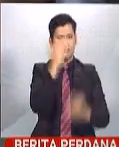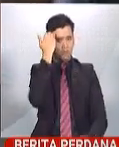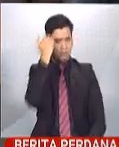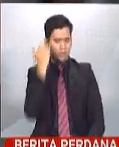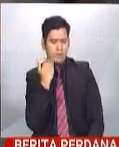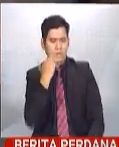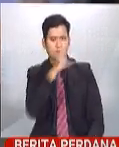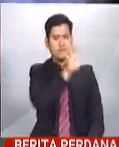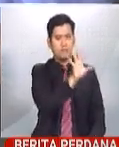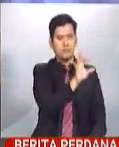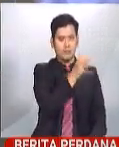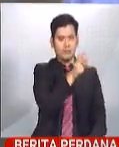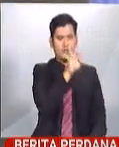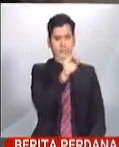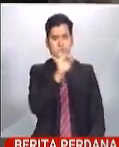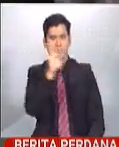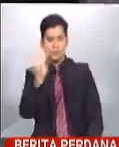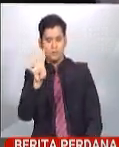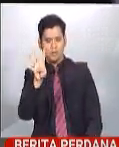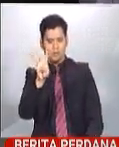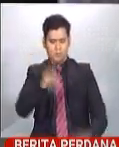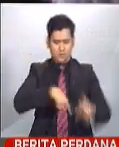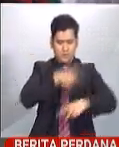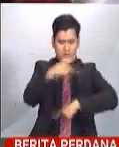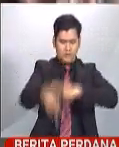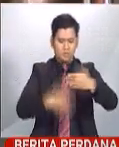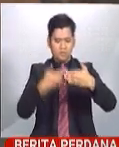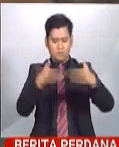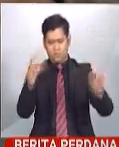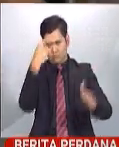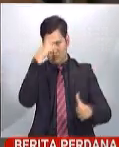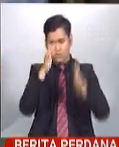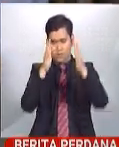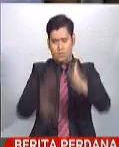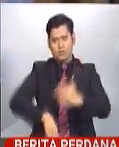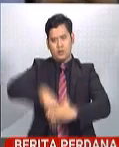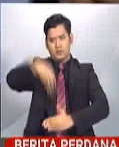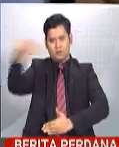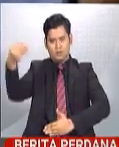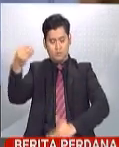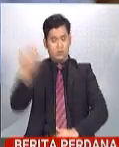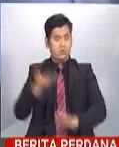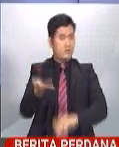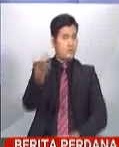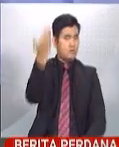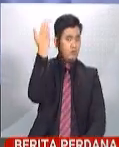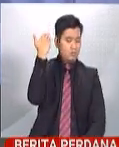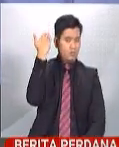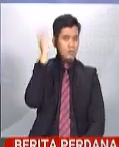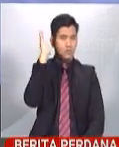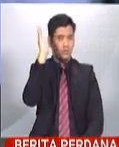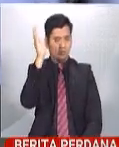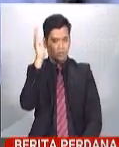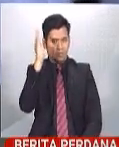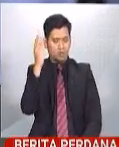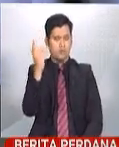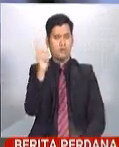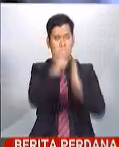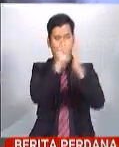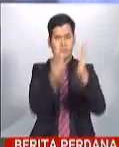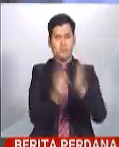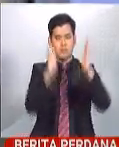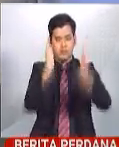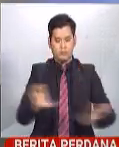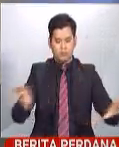yang memperuntukkan prosiding secara terbuka kepada orang awam. Terdahulu, hujah peguam Datuk Tan Hock Chuan untuk